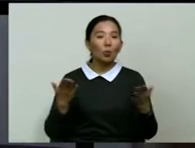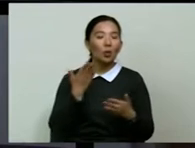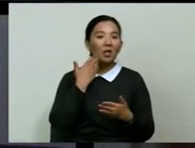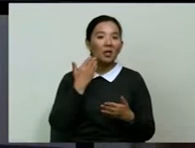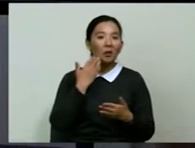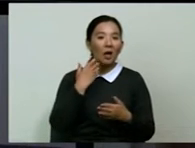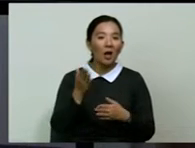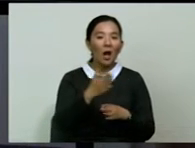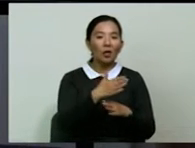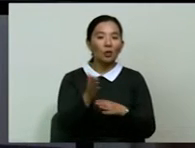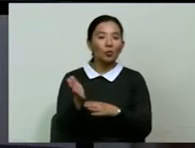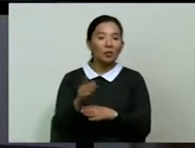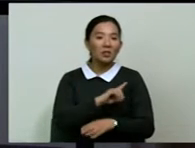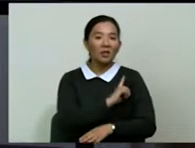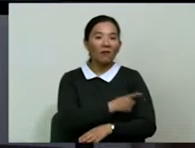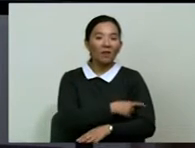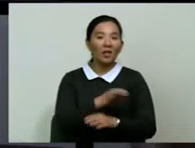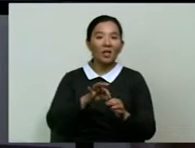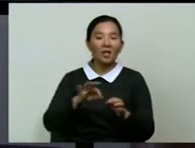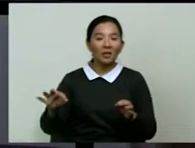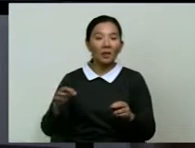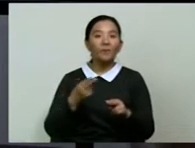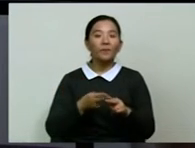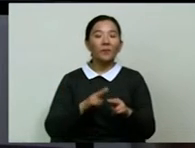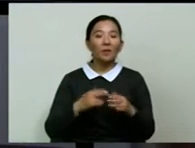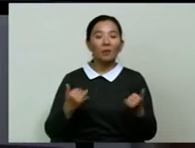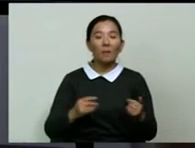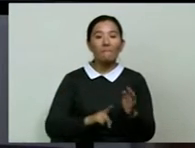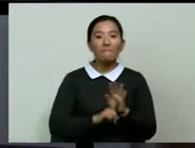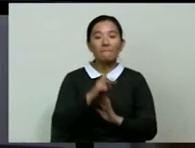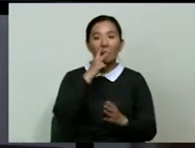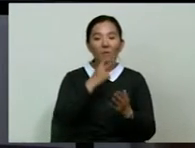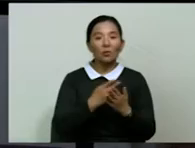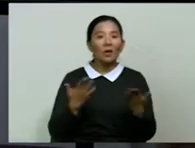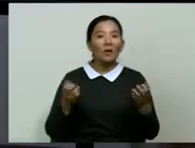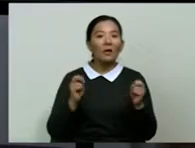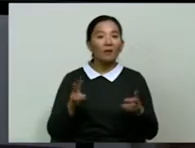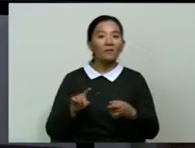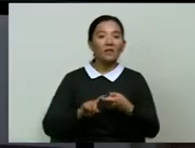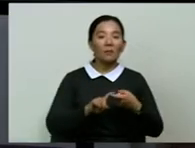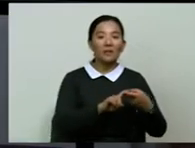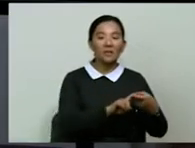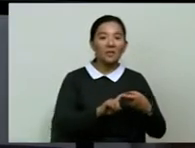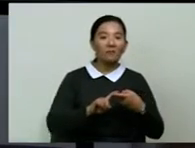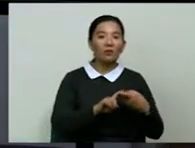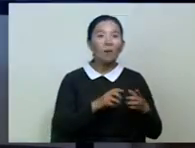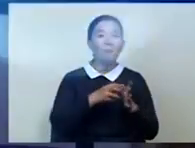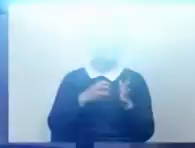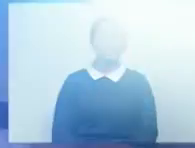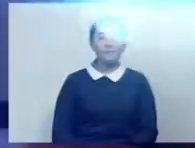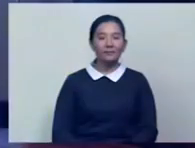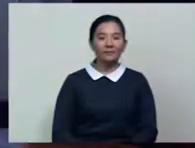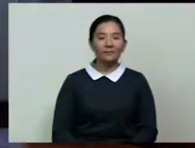в силовых линиях магнитного поля. Значит, давайте посмотрим, как взаимодействует магнит с магнитной